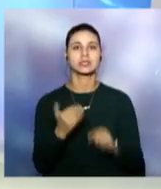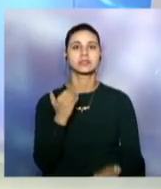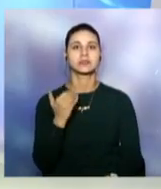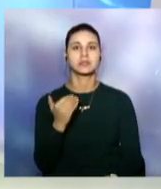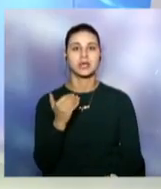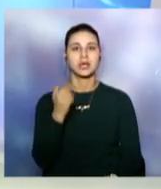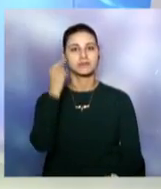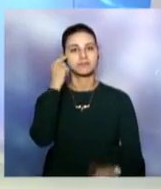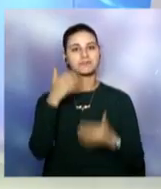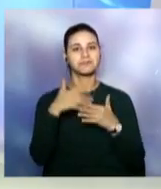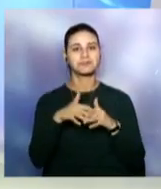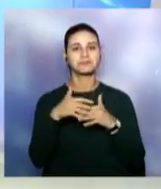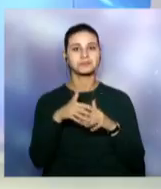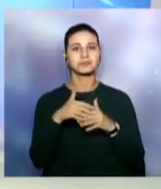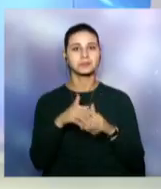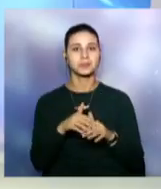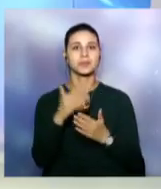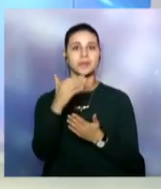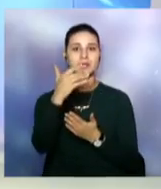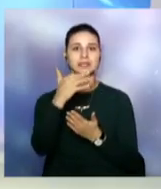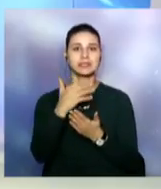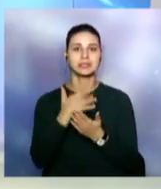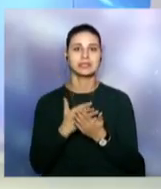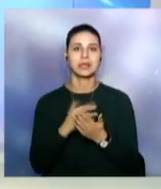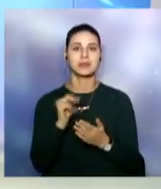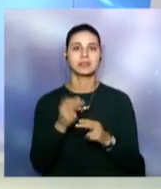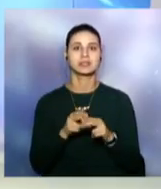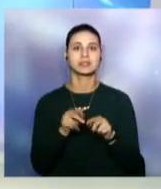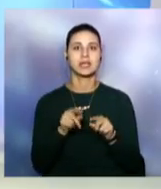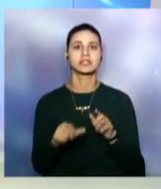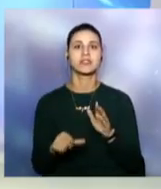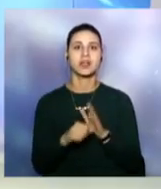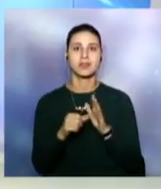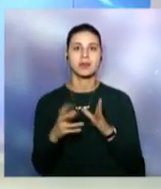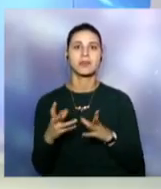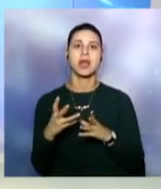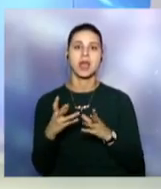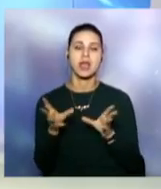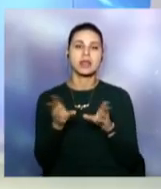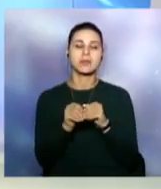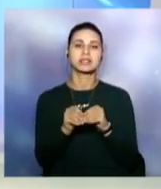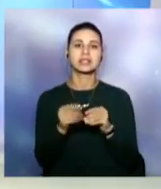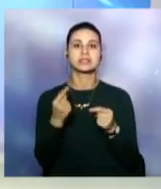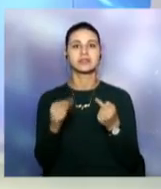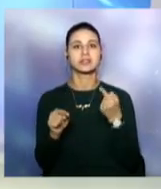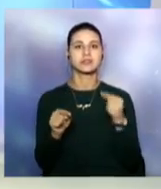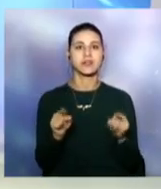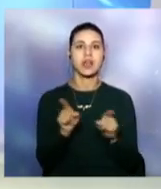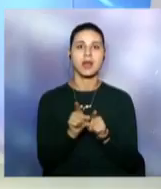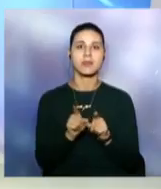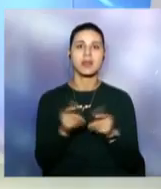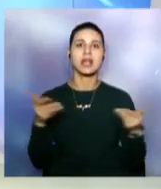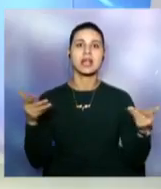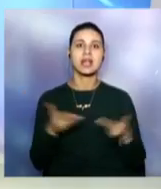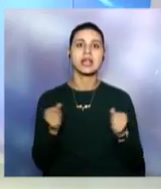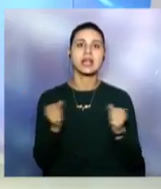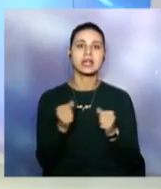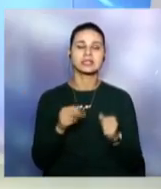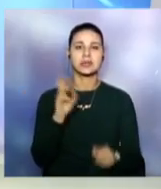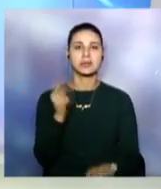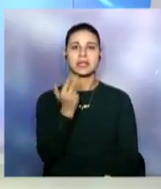შემუშავებულ სქემას და ეს სქემა გვეხმარება ერთმანეთისაგან გავმიჯნოთ გაციება და